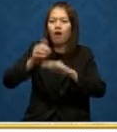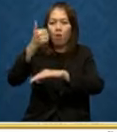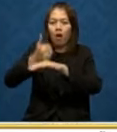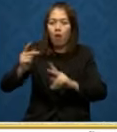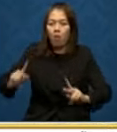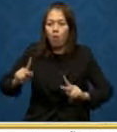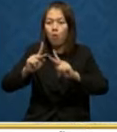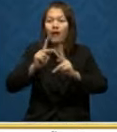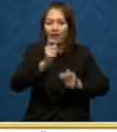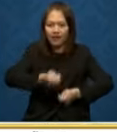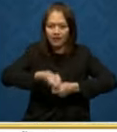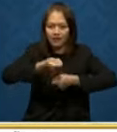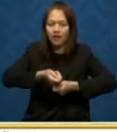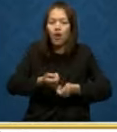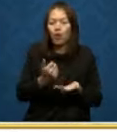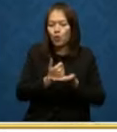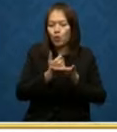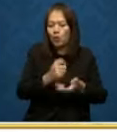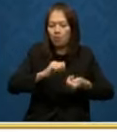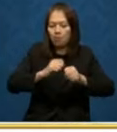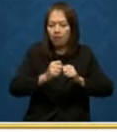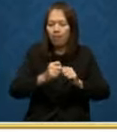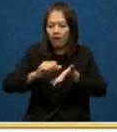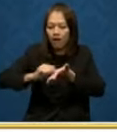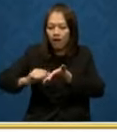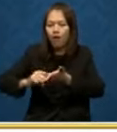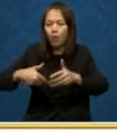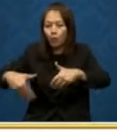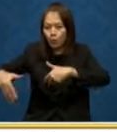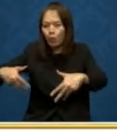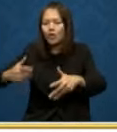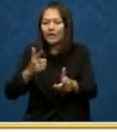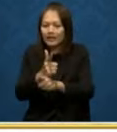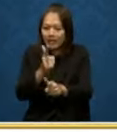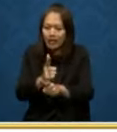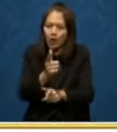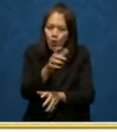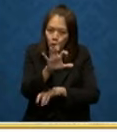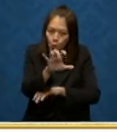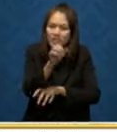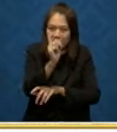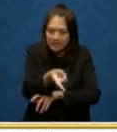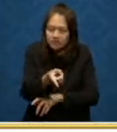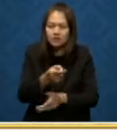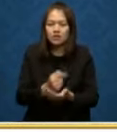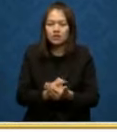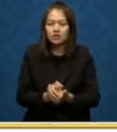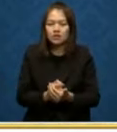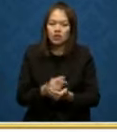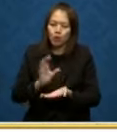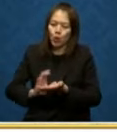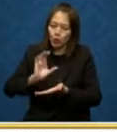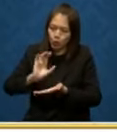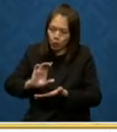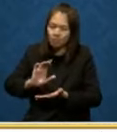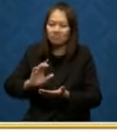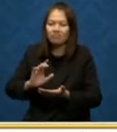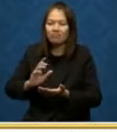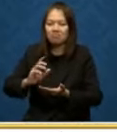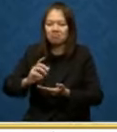กระทรวงเกษตรและสหกรณ์นะครับให้ช่วยแก้ปัญหาของพ่อแม่พี่น้องผู้เลี้ยงกุ้งอย่างจริงจังนะครับทั้งในด้านต้นทุนการผลิตนะครับ